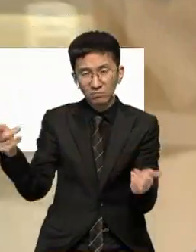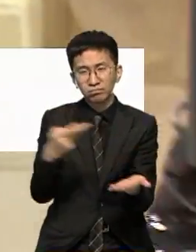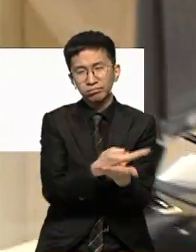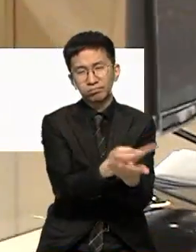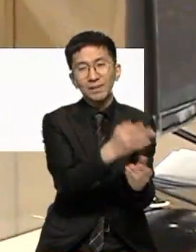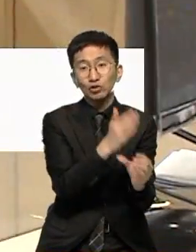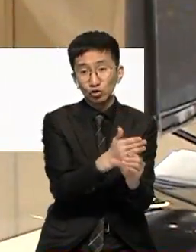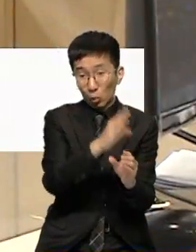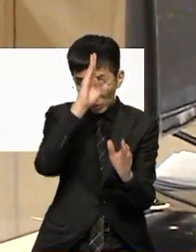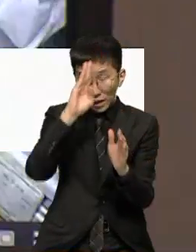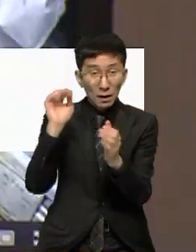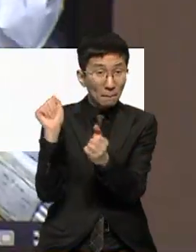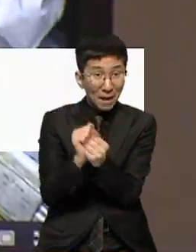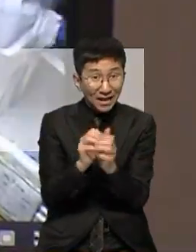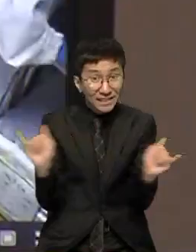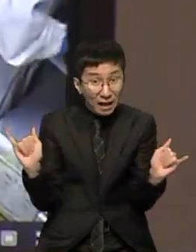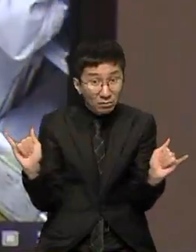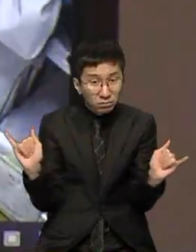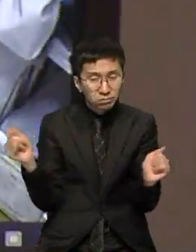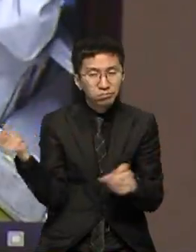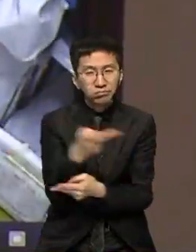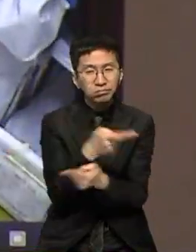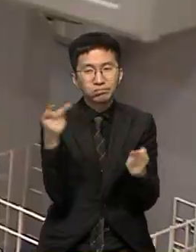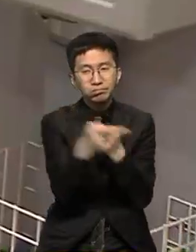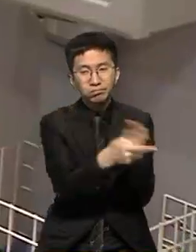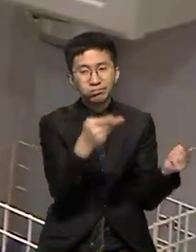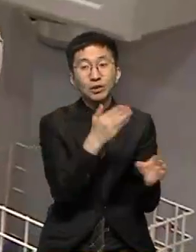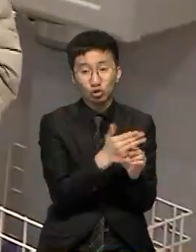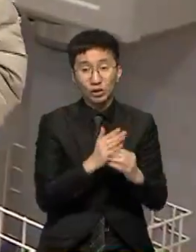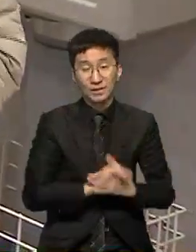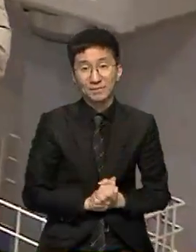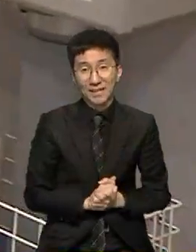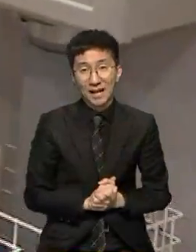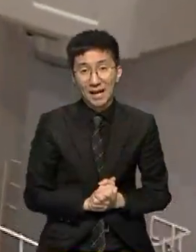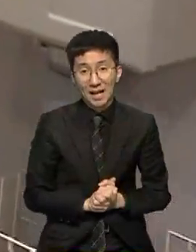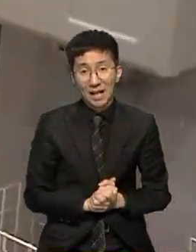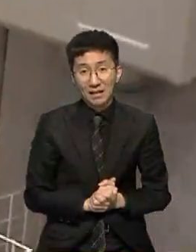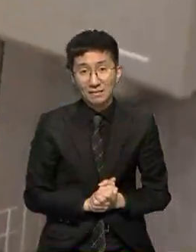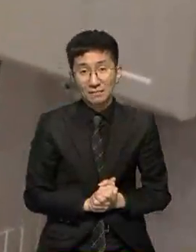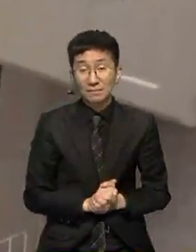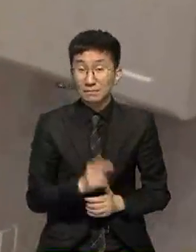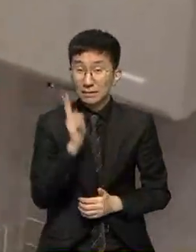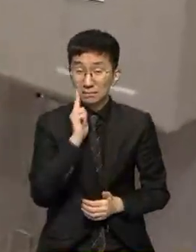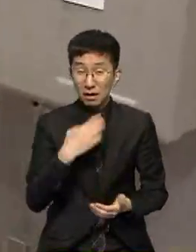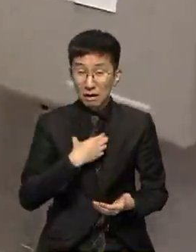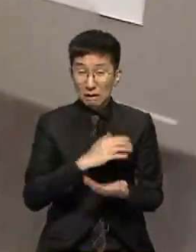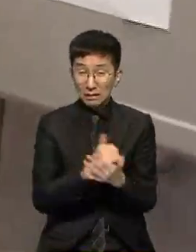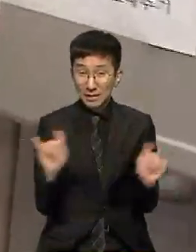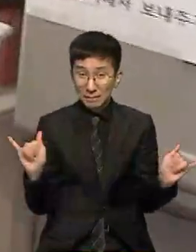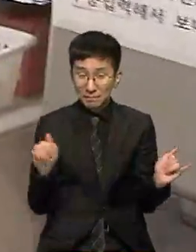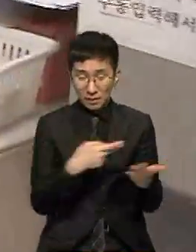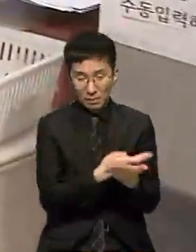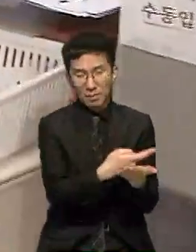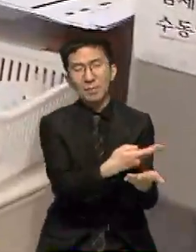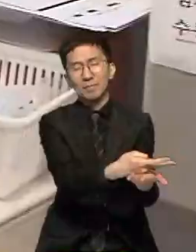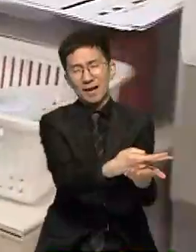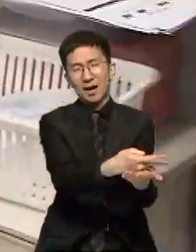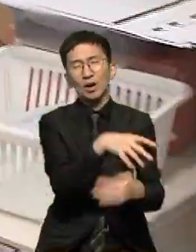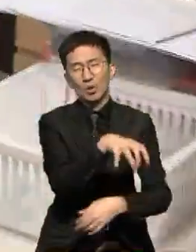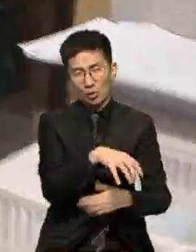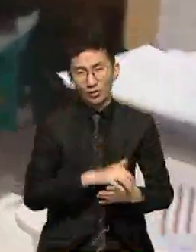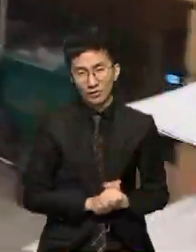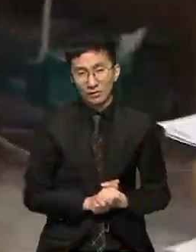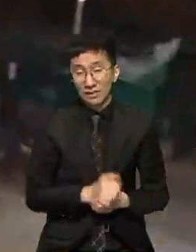코로나 확진자들이 속속 도착하고 있었습니다. 이곳은 코로나 중등증 환자들이 입원해 있는 음압병동입니다. 보시는